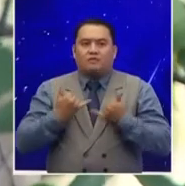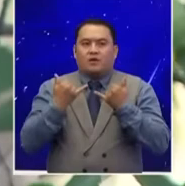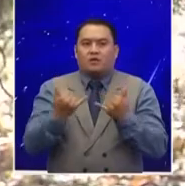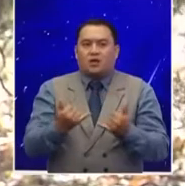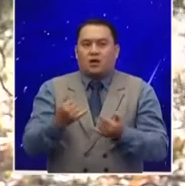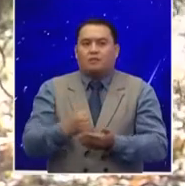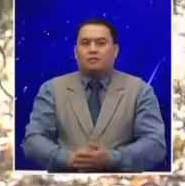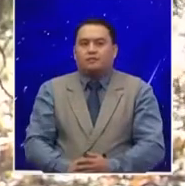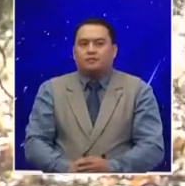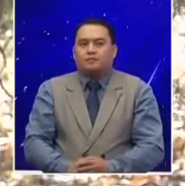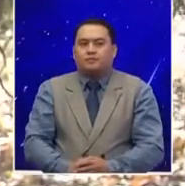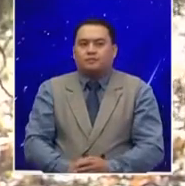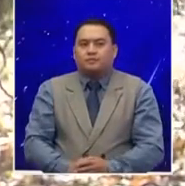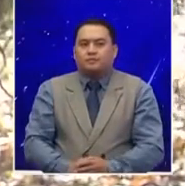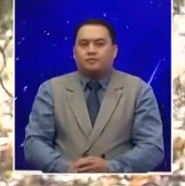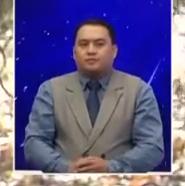на камне.